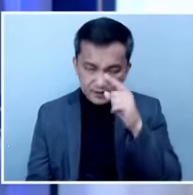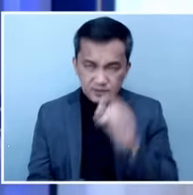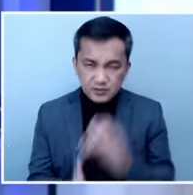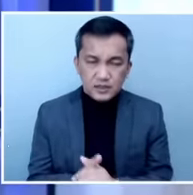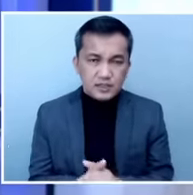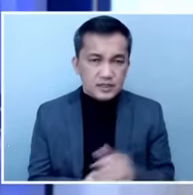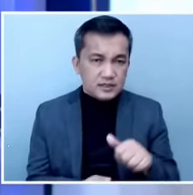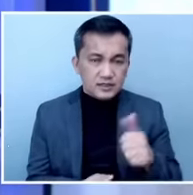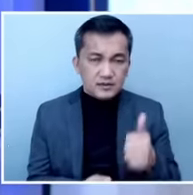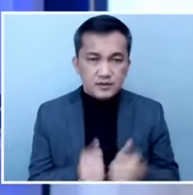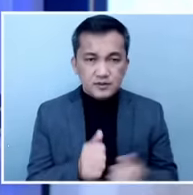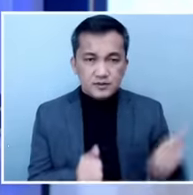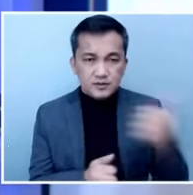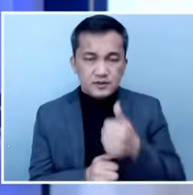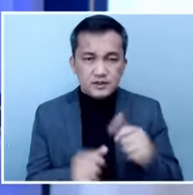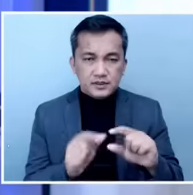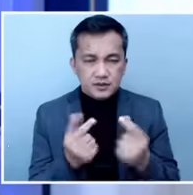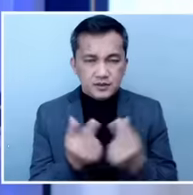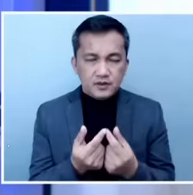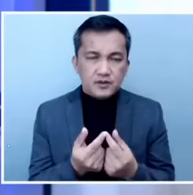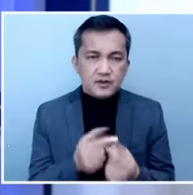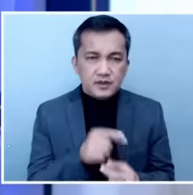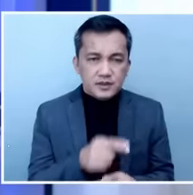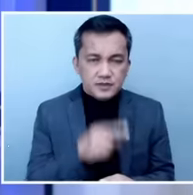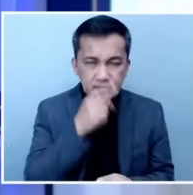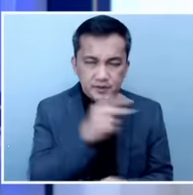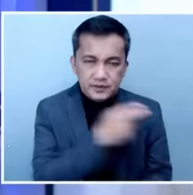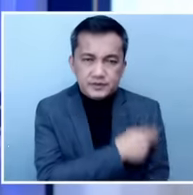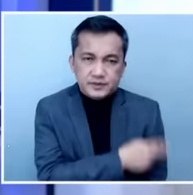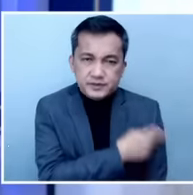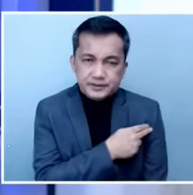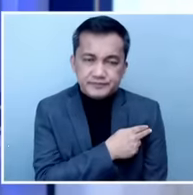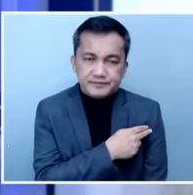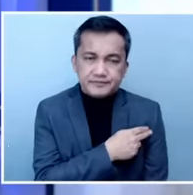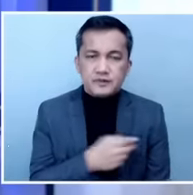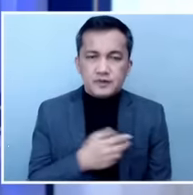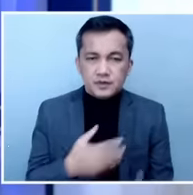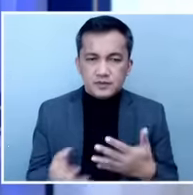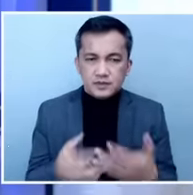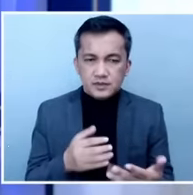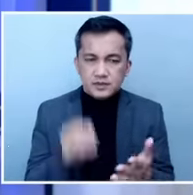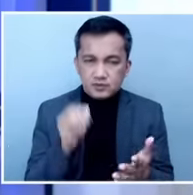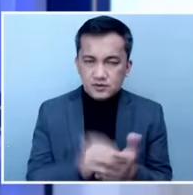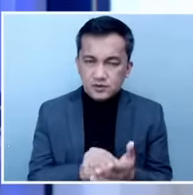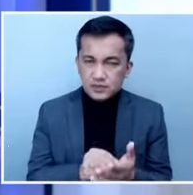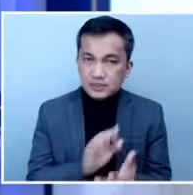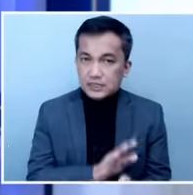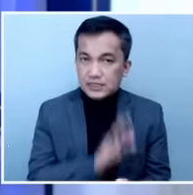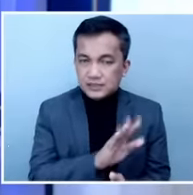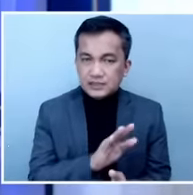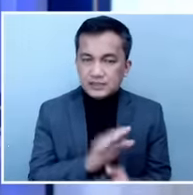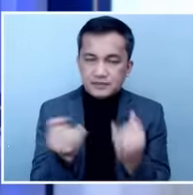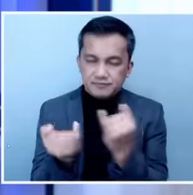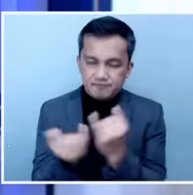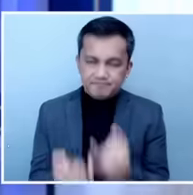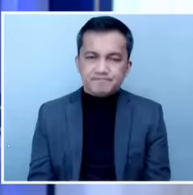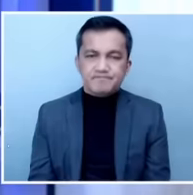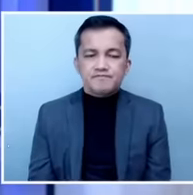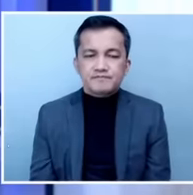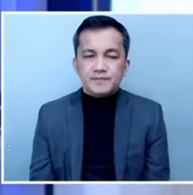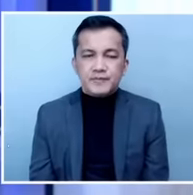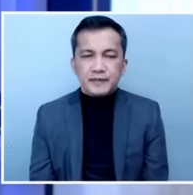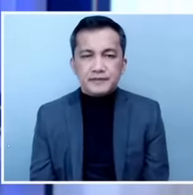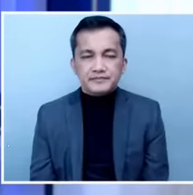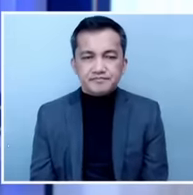mga pinuno ng grupo ng mga private hospitals sa kabila ng mga utang sa kanila ng PhilHealth.